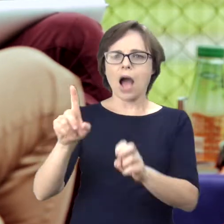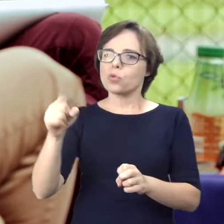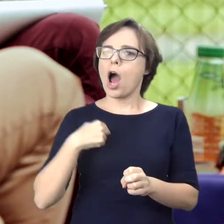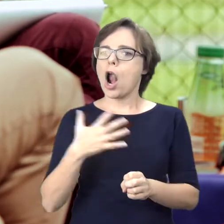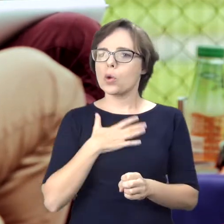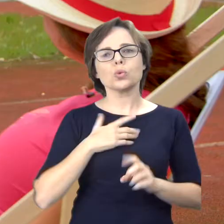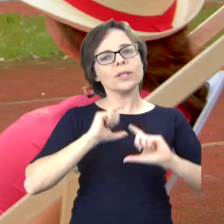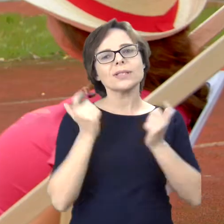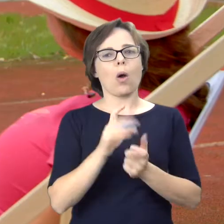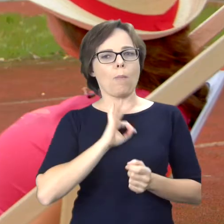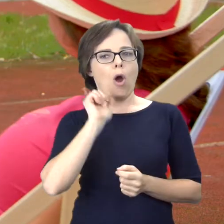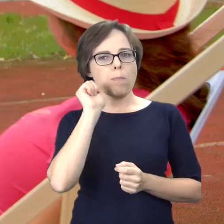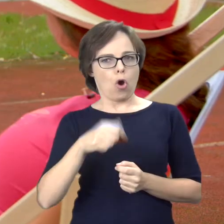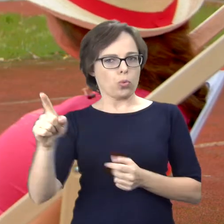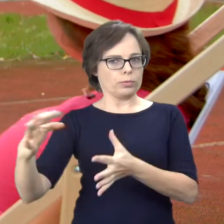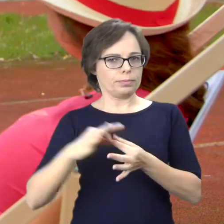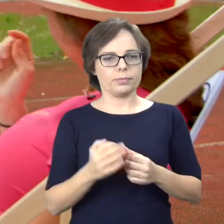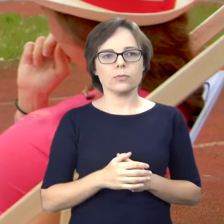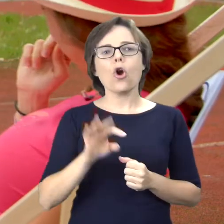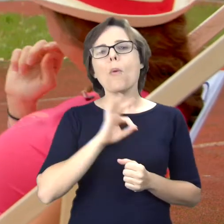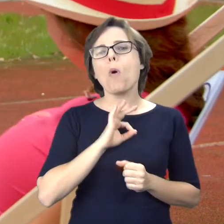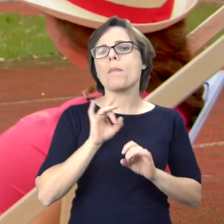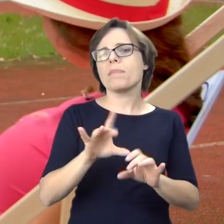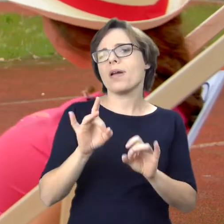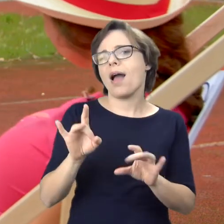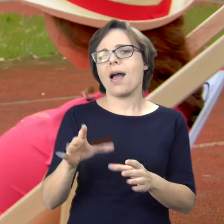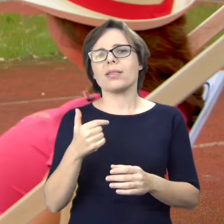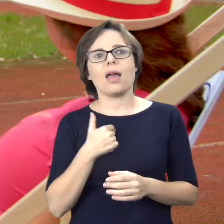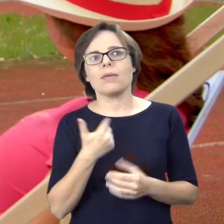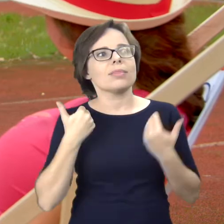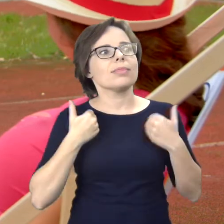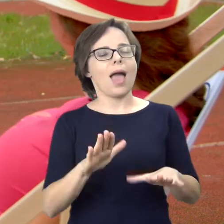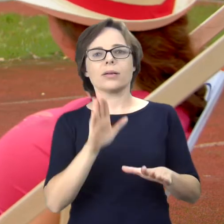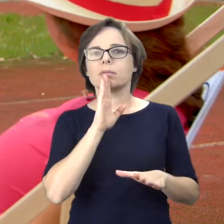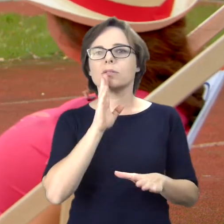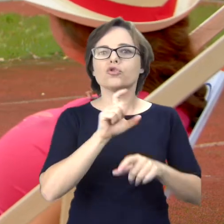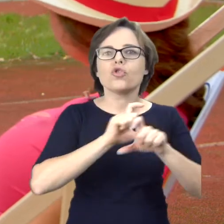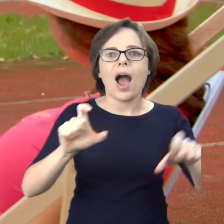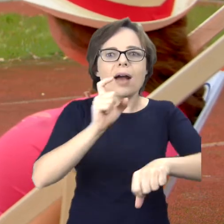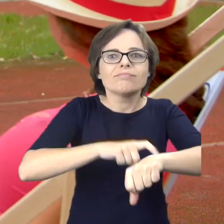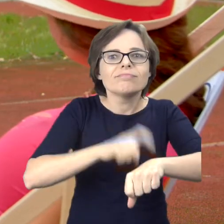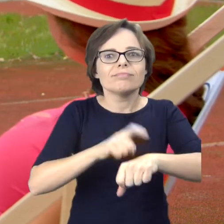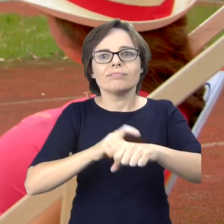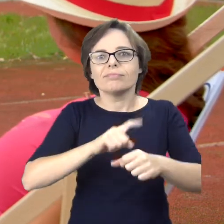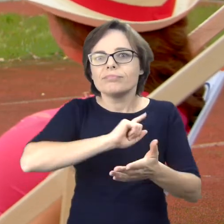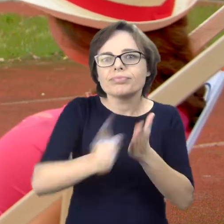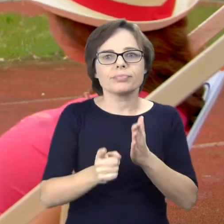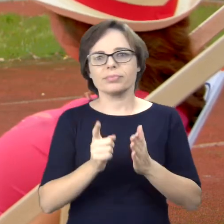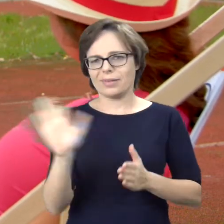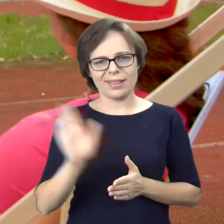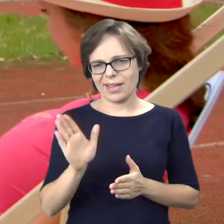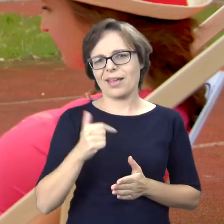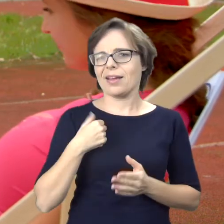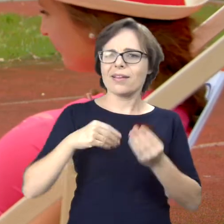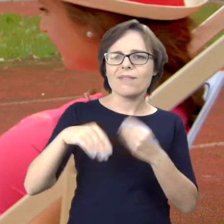przez całą moją podróż maratońską. Moje bieganie jest takim bieganiem lifestyle'owym, wiesz? Ja nigdy się nie nastawiam na jakieś super, hiper łamanie czasu. Ja myślę, że to jest bardziej związane z ludźmi, którzy,